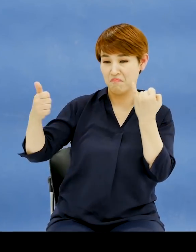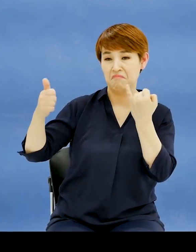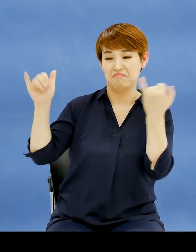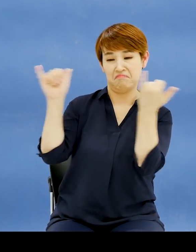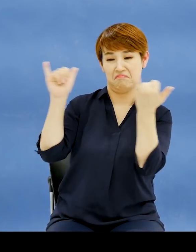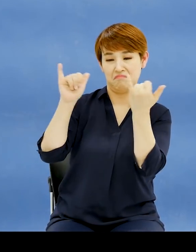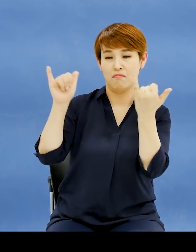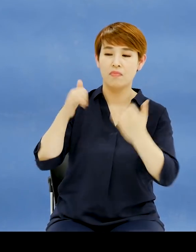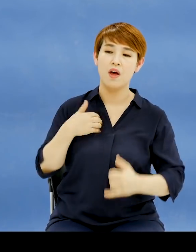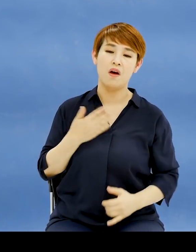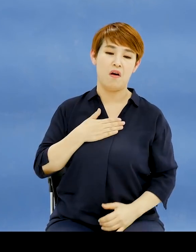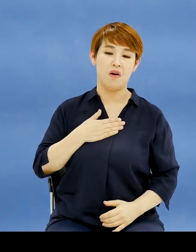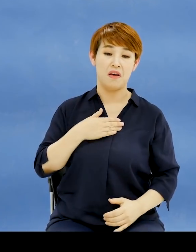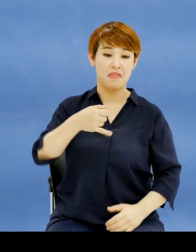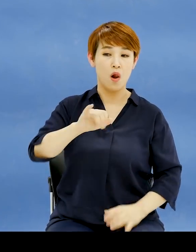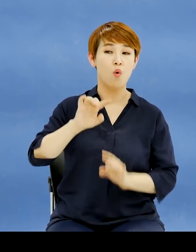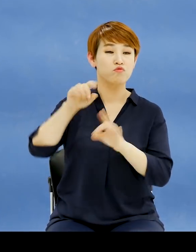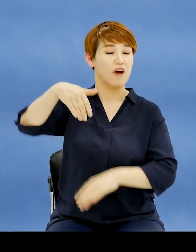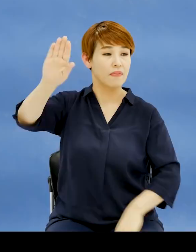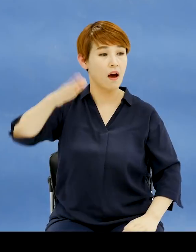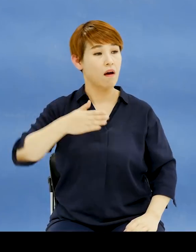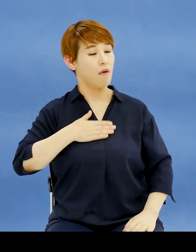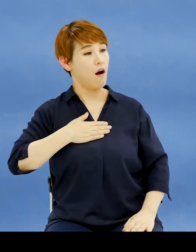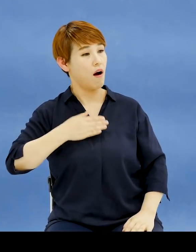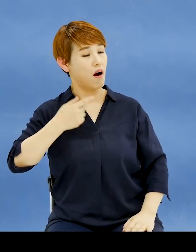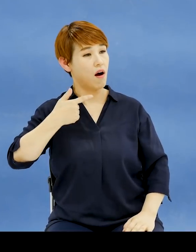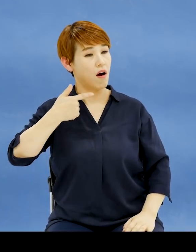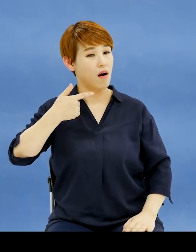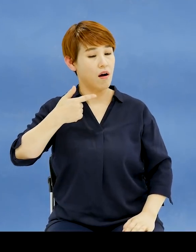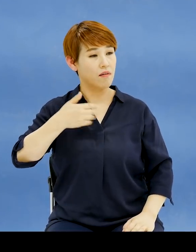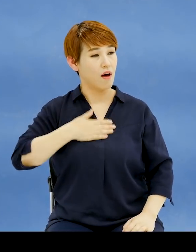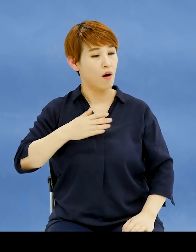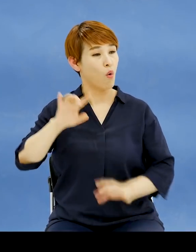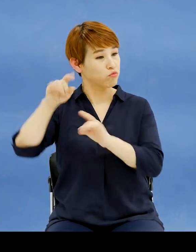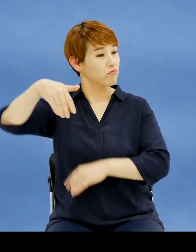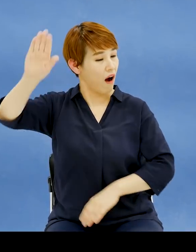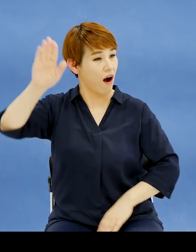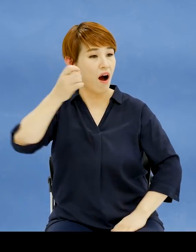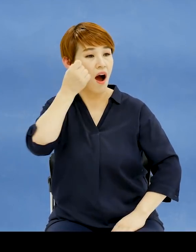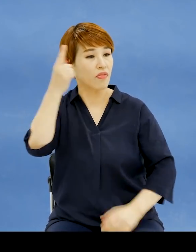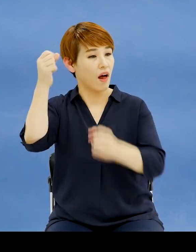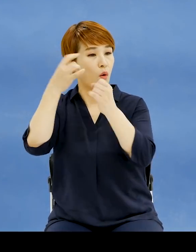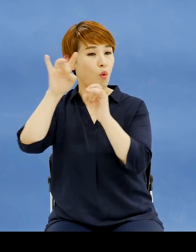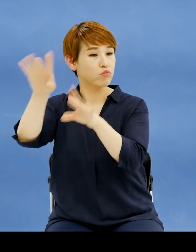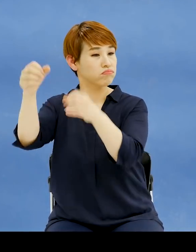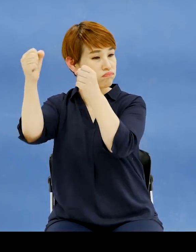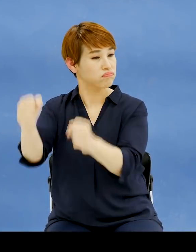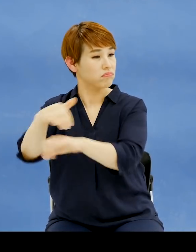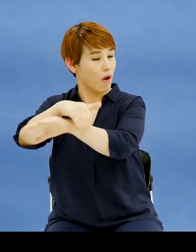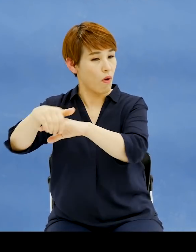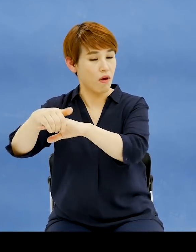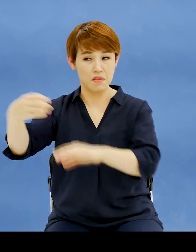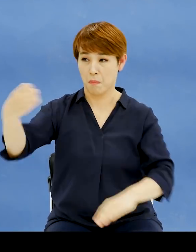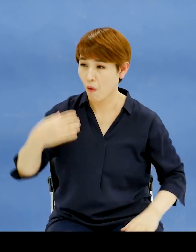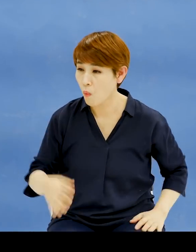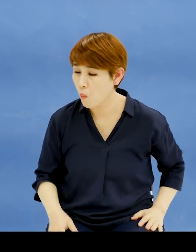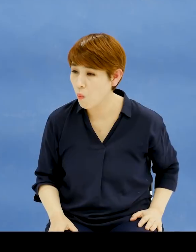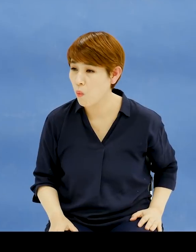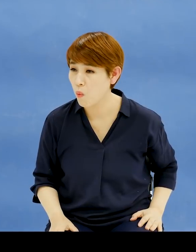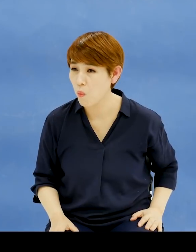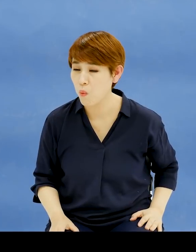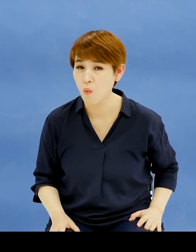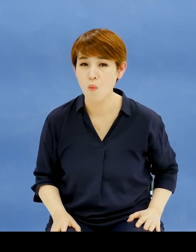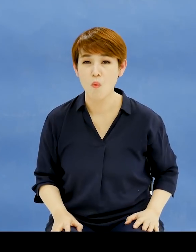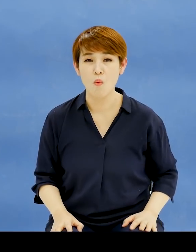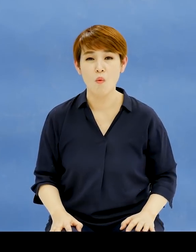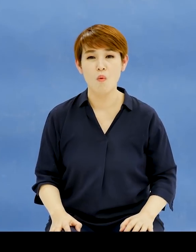저랑 전화하게 됐는데 나 호주 간다 그랬더니 본인도 호주에 초청 사역을 받으셔서 한 달 정도 호주에 굉장히